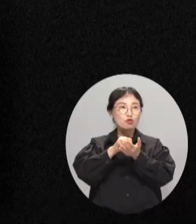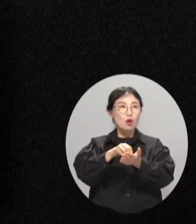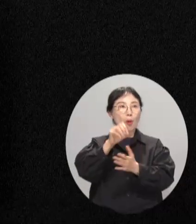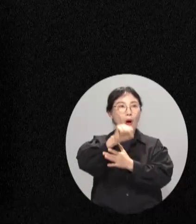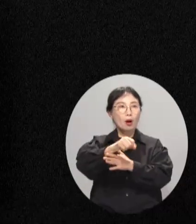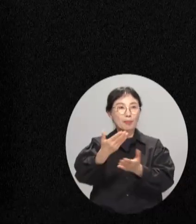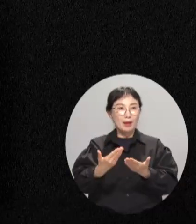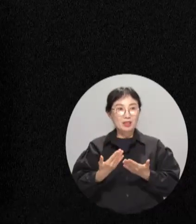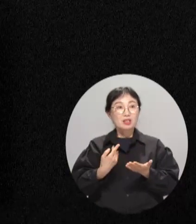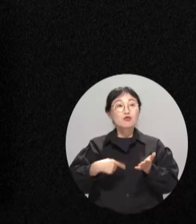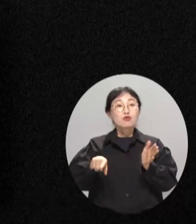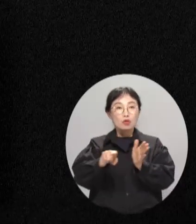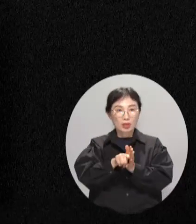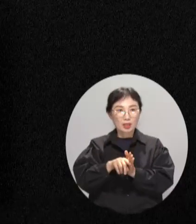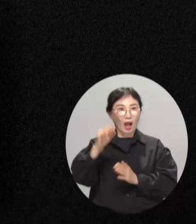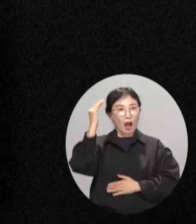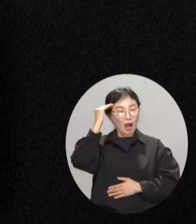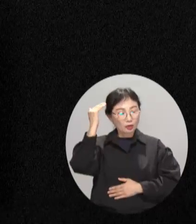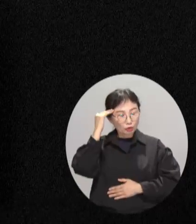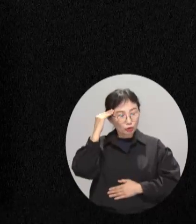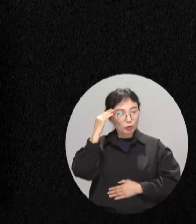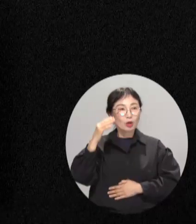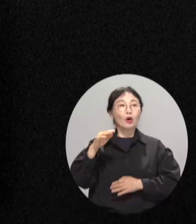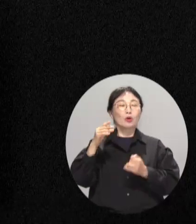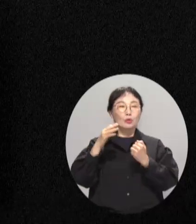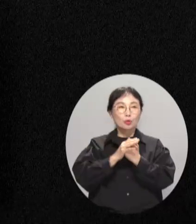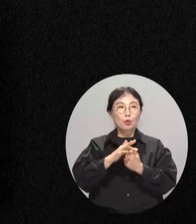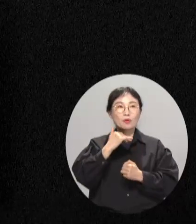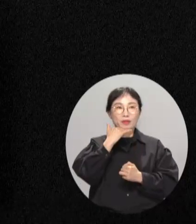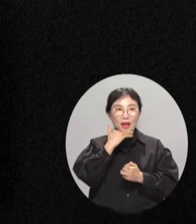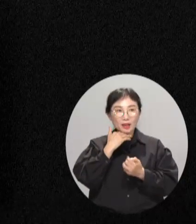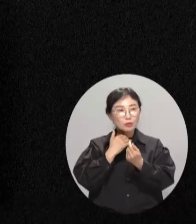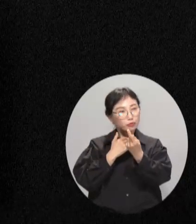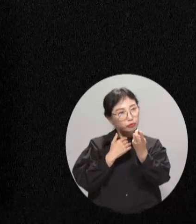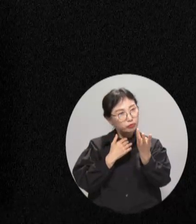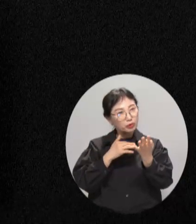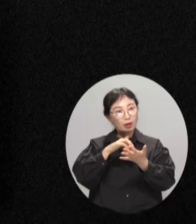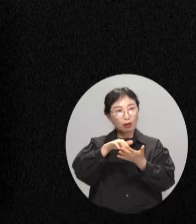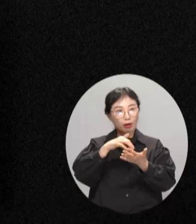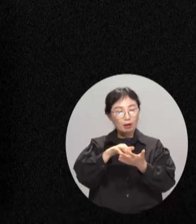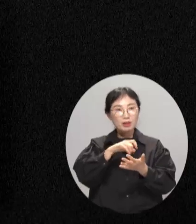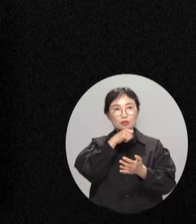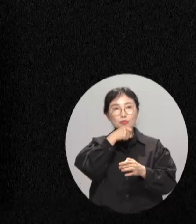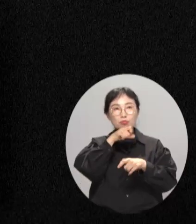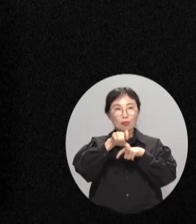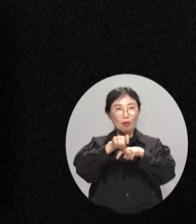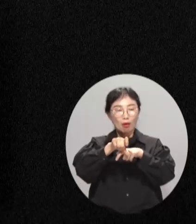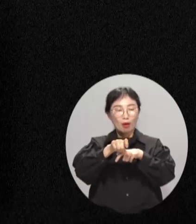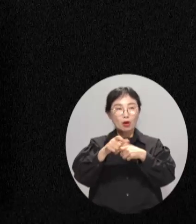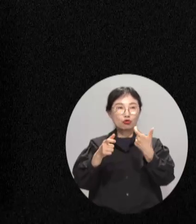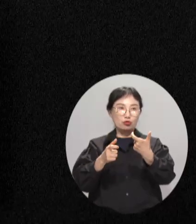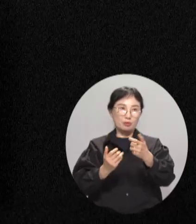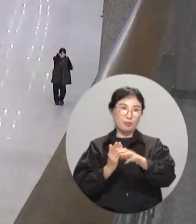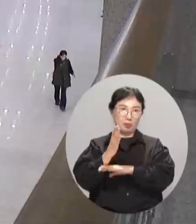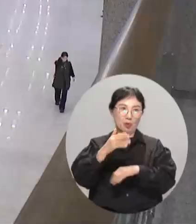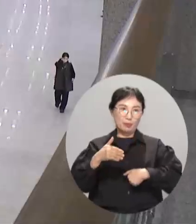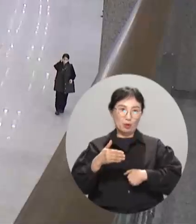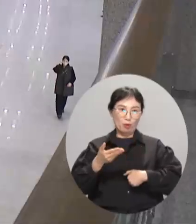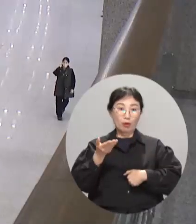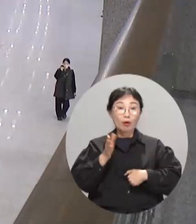받으려면 학위와 중국어 능력, 나이 등 6개 항목의 총점이 60점을 넘겨야 하지만 미달이었기 때문입니다.